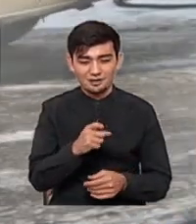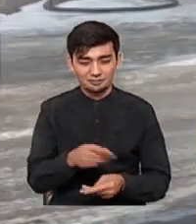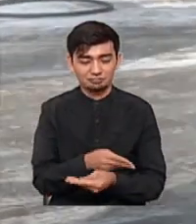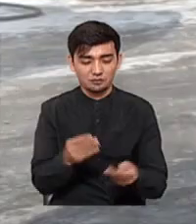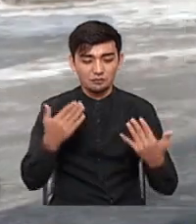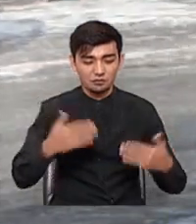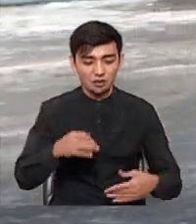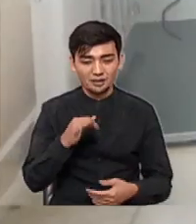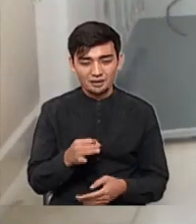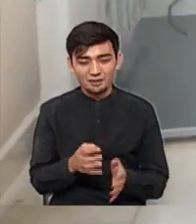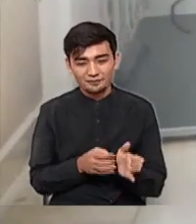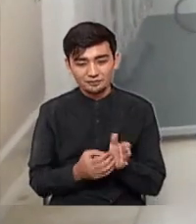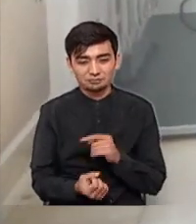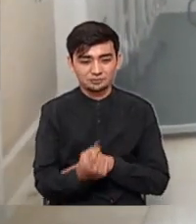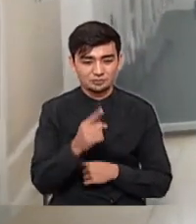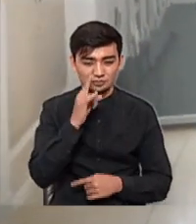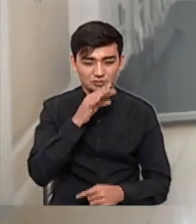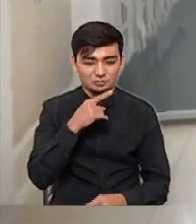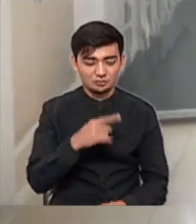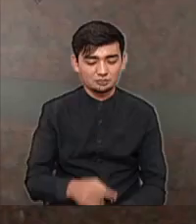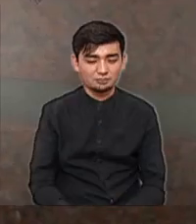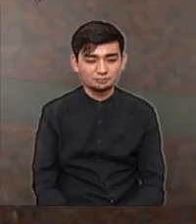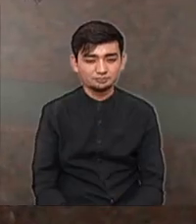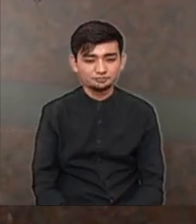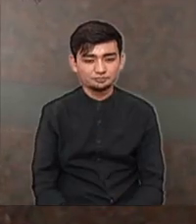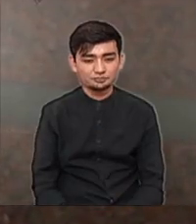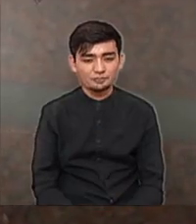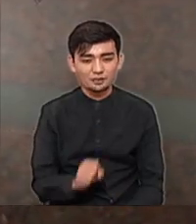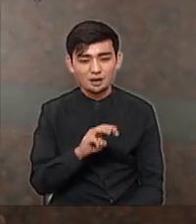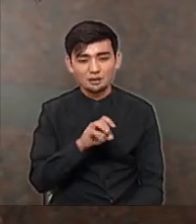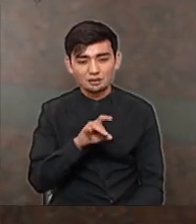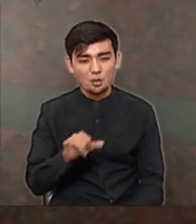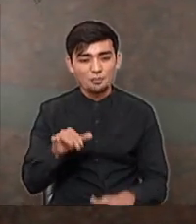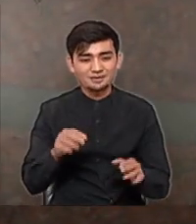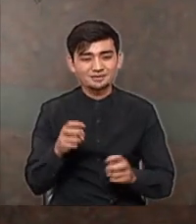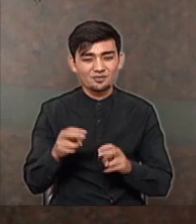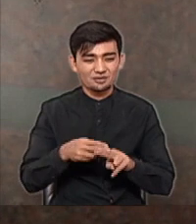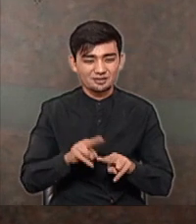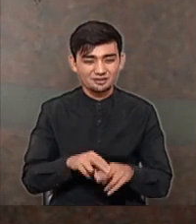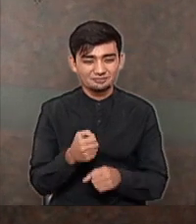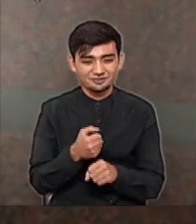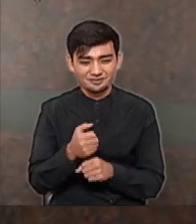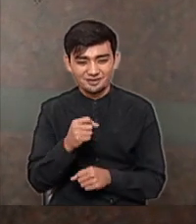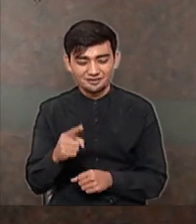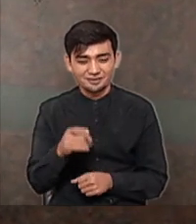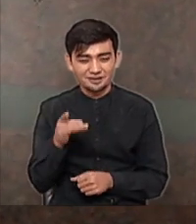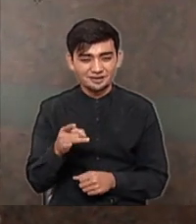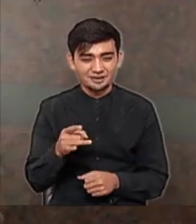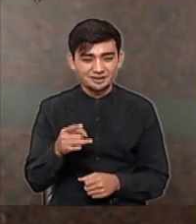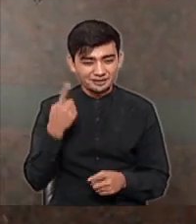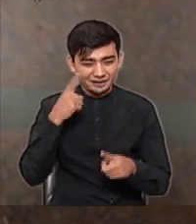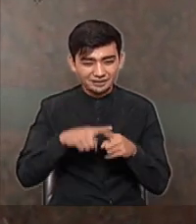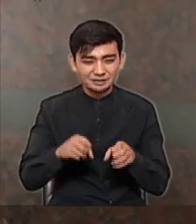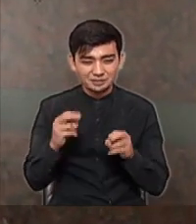берілді, енді тапшылық болмайды деп сендірді. Атырау өңдеу зауытта каталитикалық крекинг қондырғысы